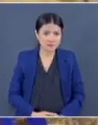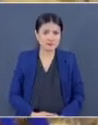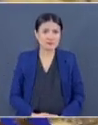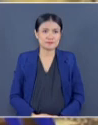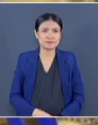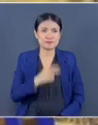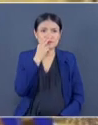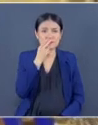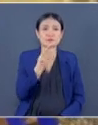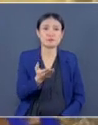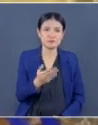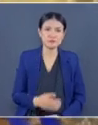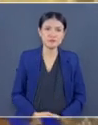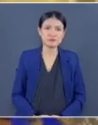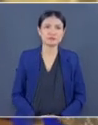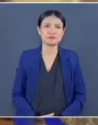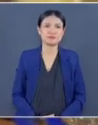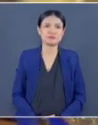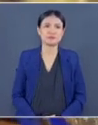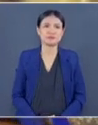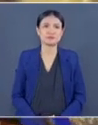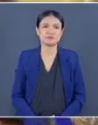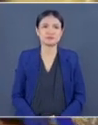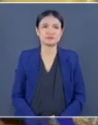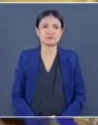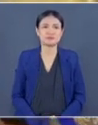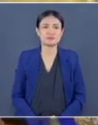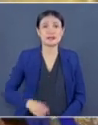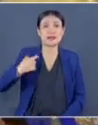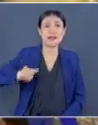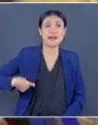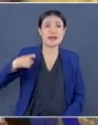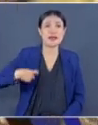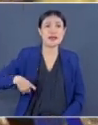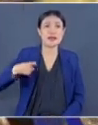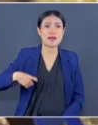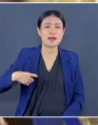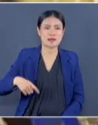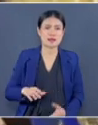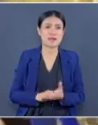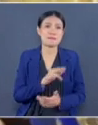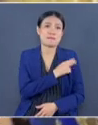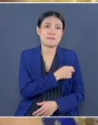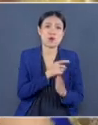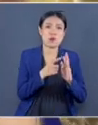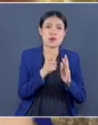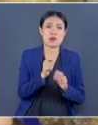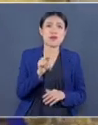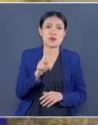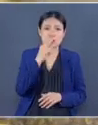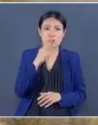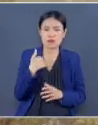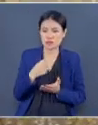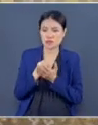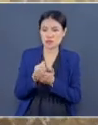ดูคลิปนี้ก่อนดีกว่าฮะดูนี่คลิปนี้นี่ฮะนี่ทนายรณรงค์กับอาจารย์เอกนี่ฮะกำลังจัดท่าจัดทางเลยนะฮะอาจ